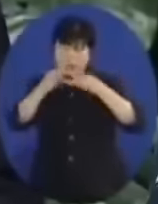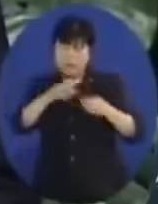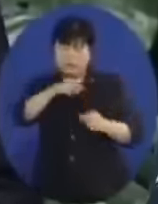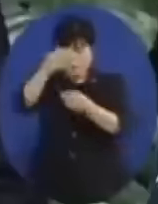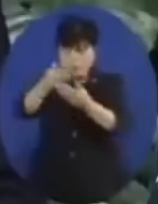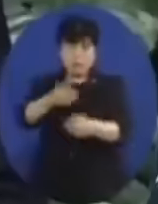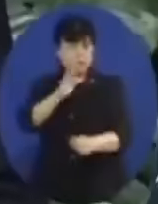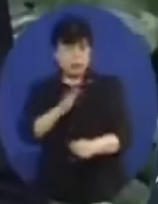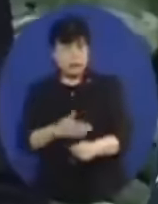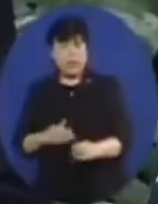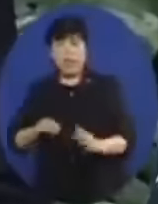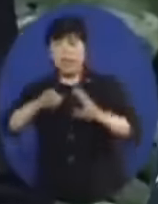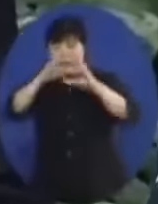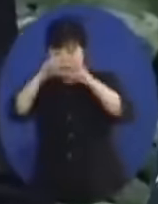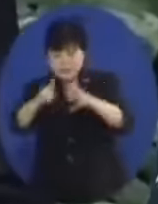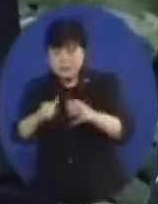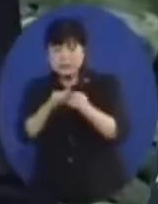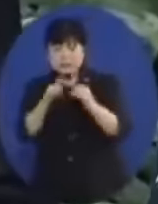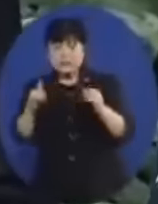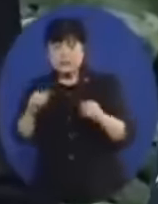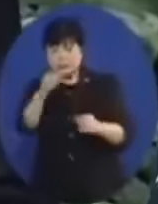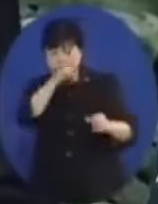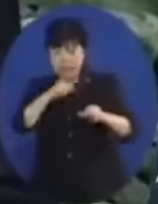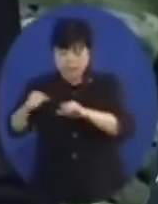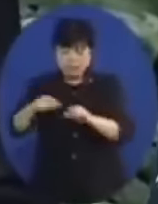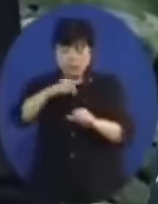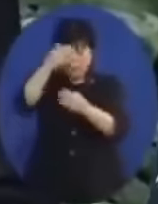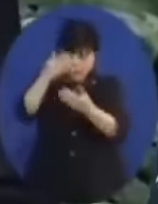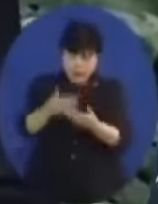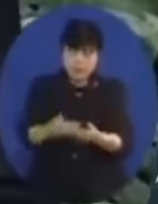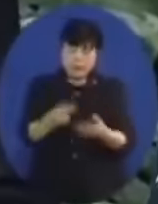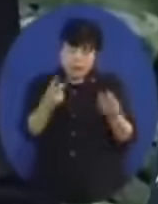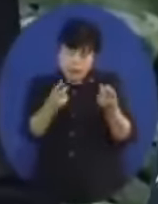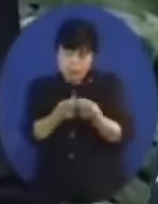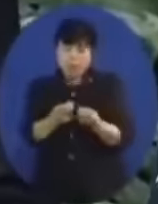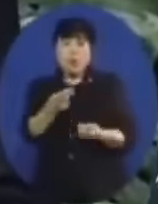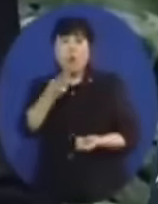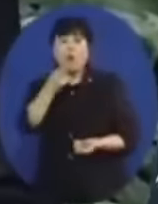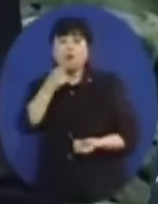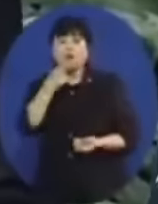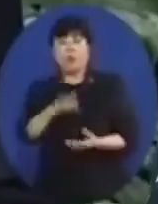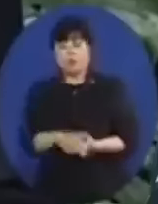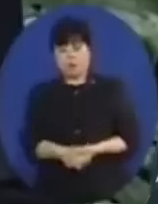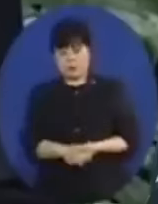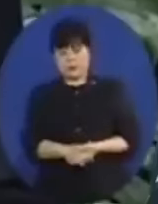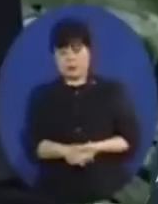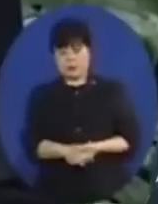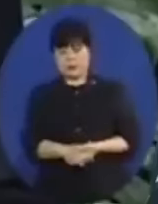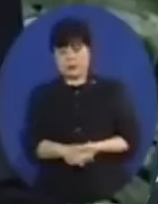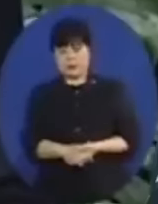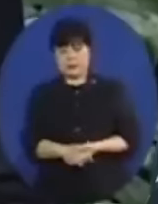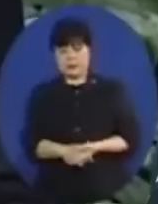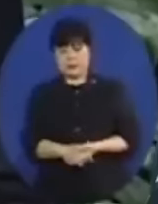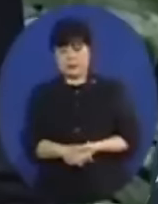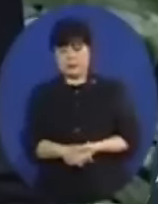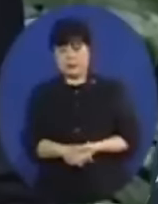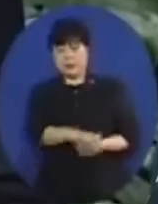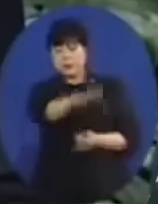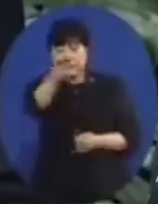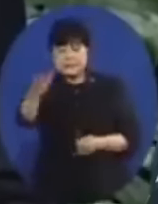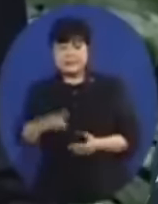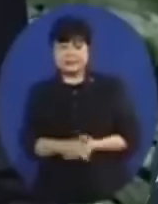그러니 이 세상에서 인간의 선한 행위로 구원받을 수 있는 사람은 아무도 없어요. 그런데